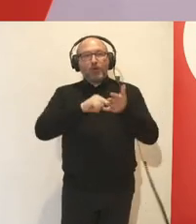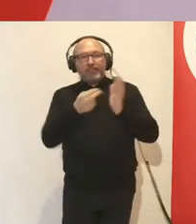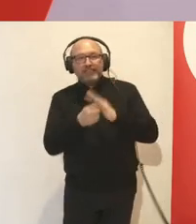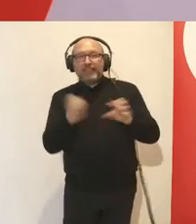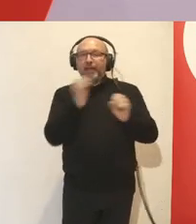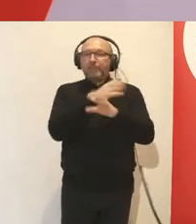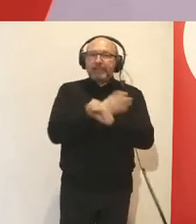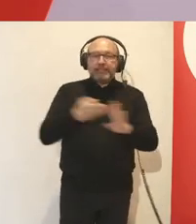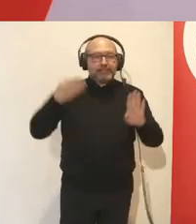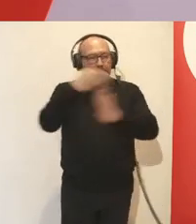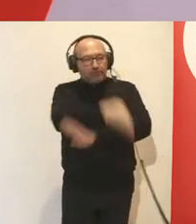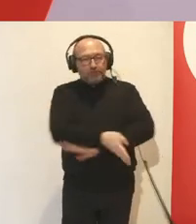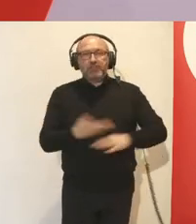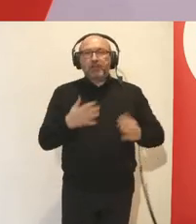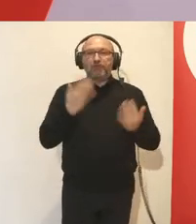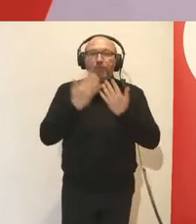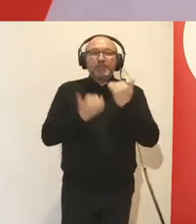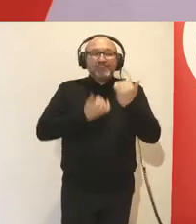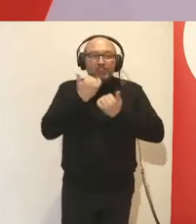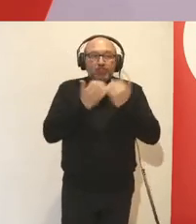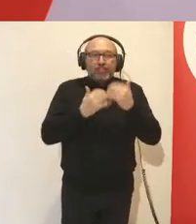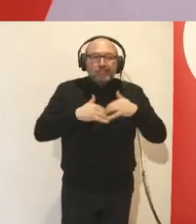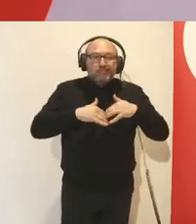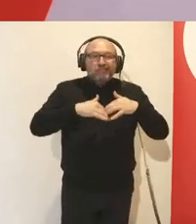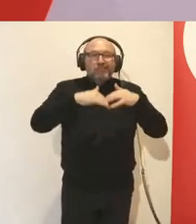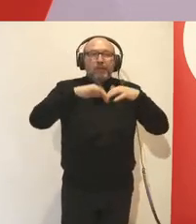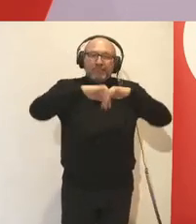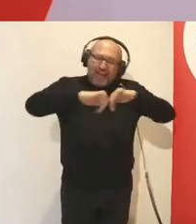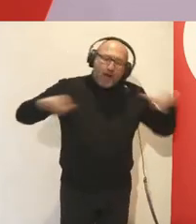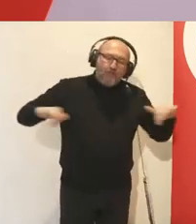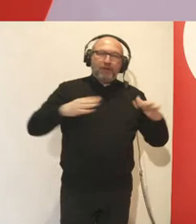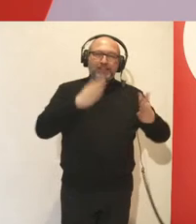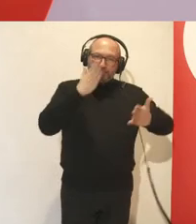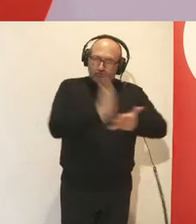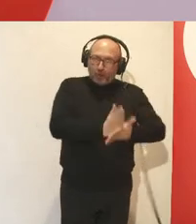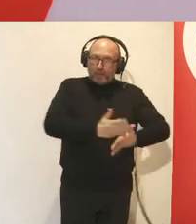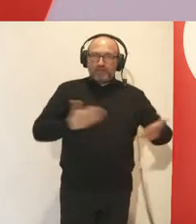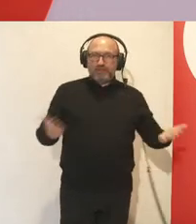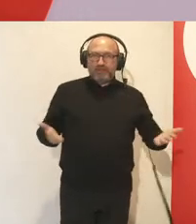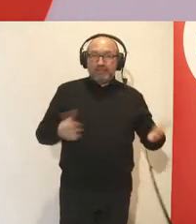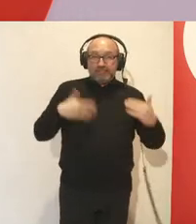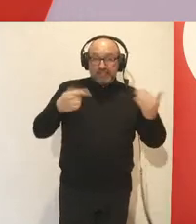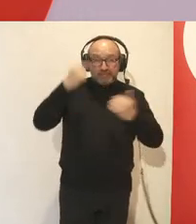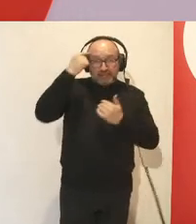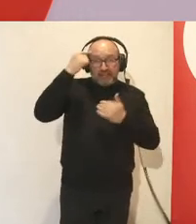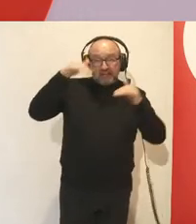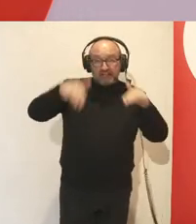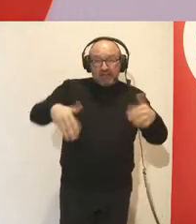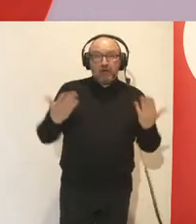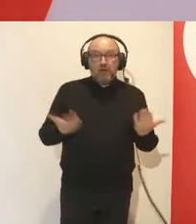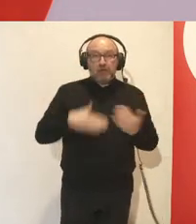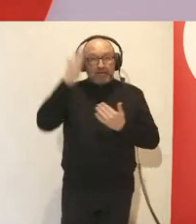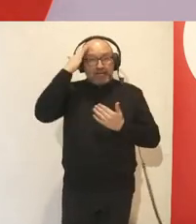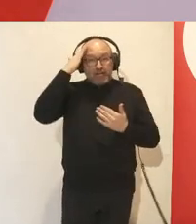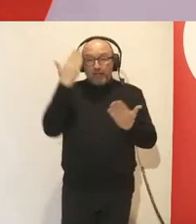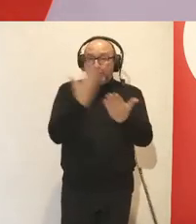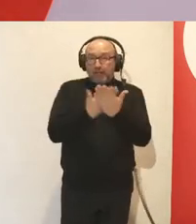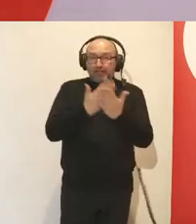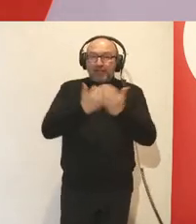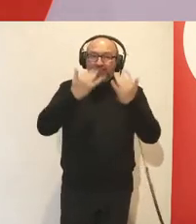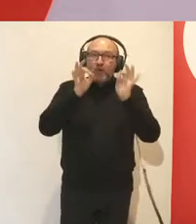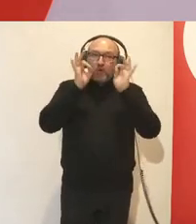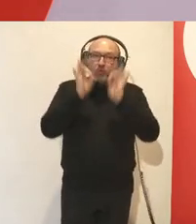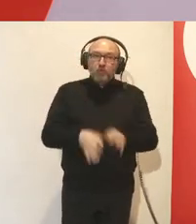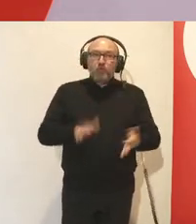dazwischen gehen wo muss man attraktive die entstehen aufbrechen hast du da ein paar gedanken zu oder kennst vielleicht sogar beispiele wo das gut